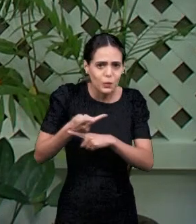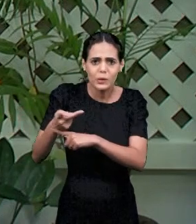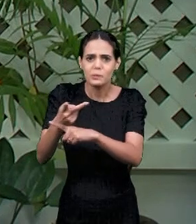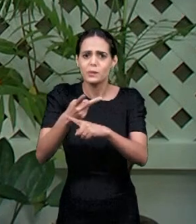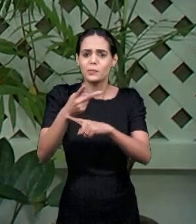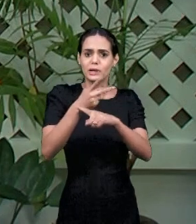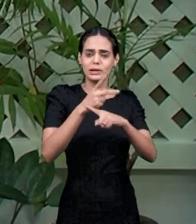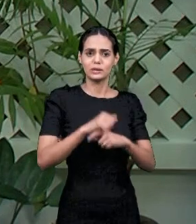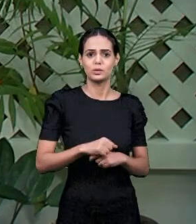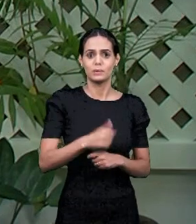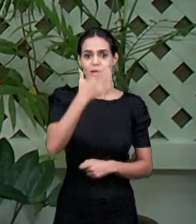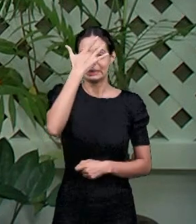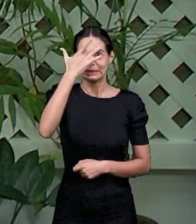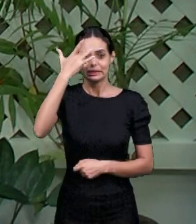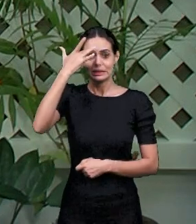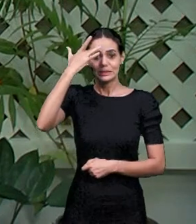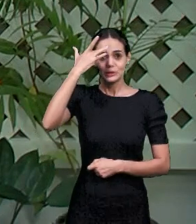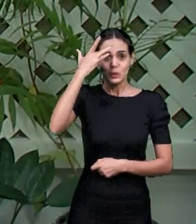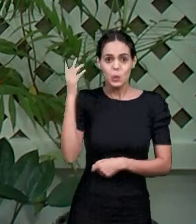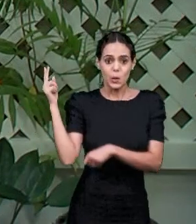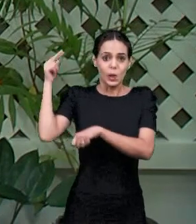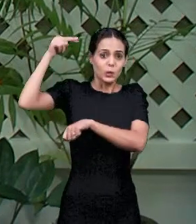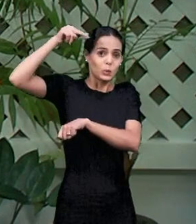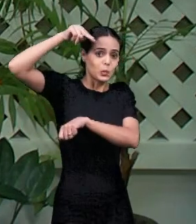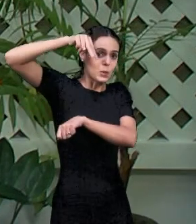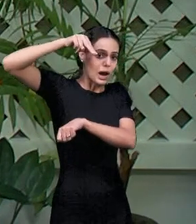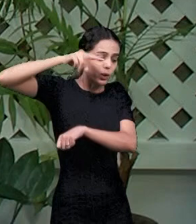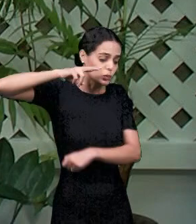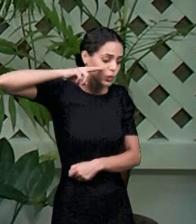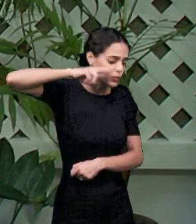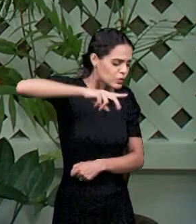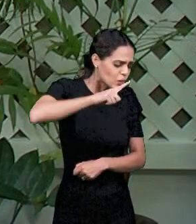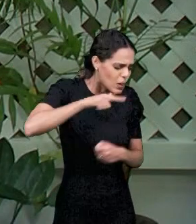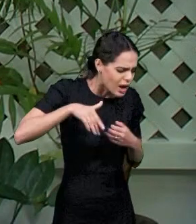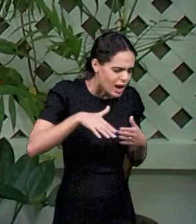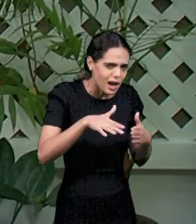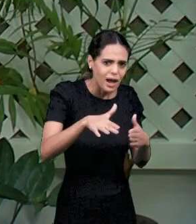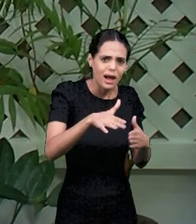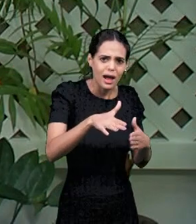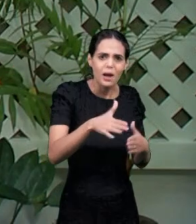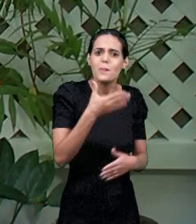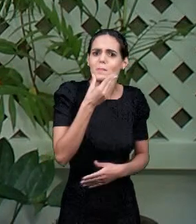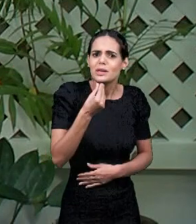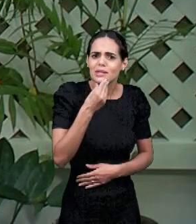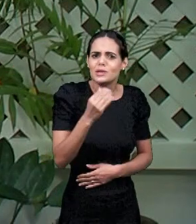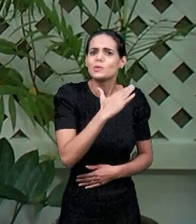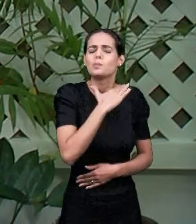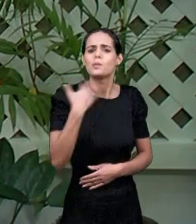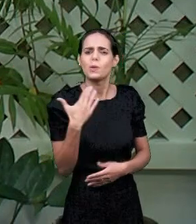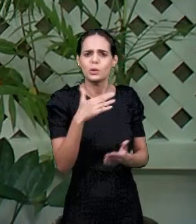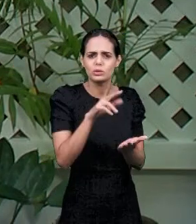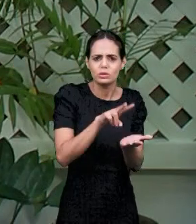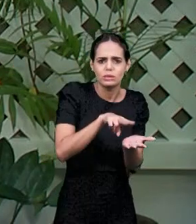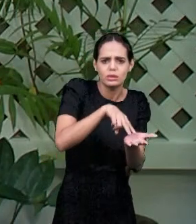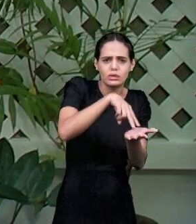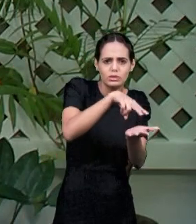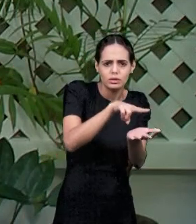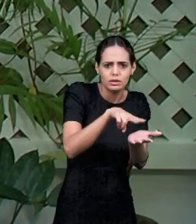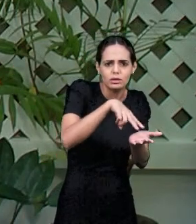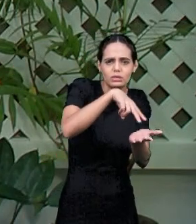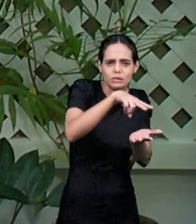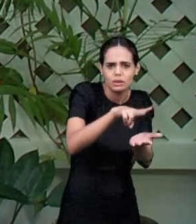il a vu que l'enfant était dans un lac. Euh, il est